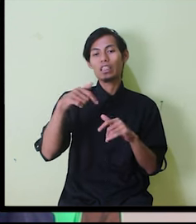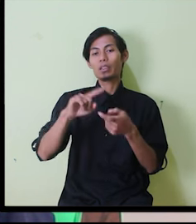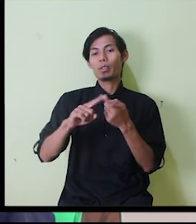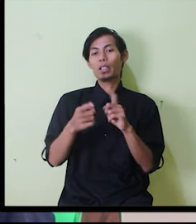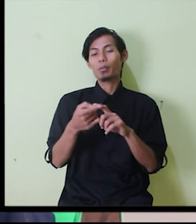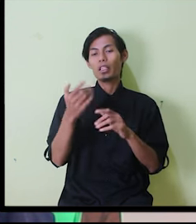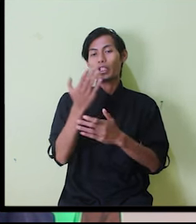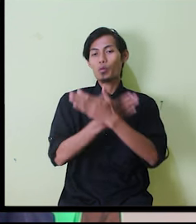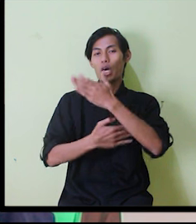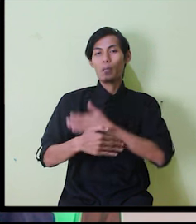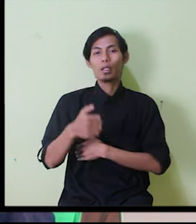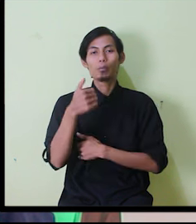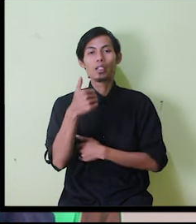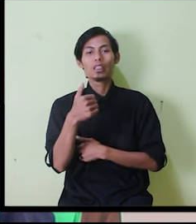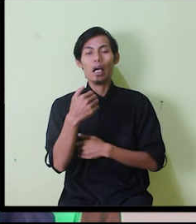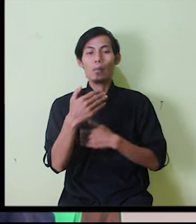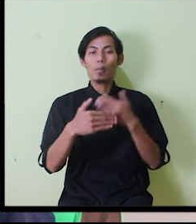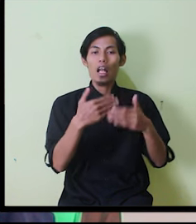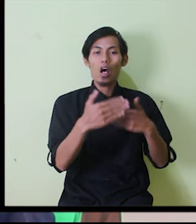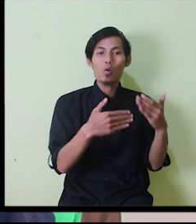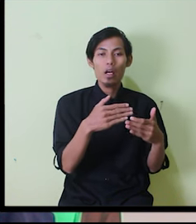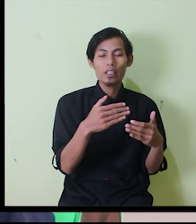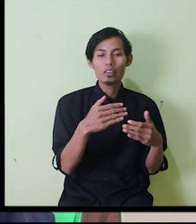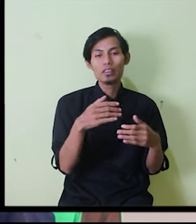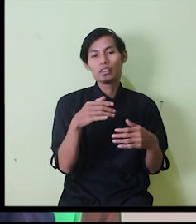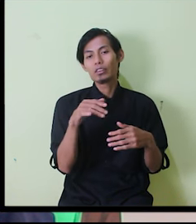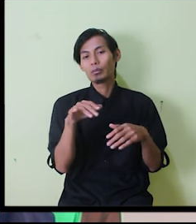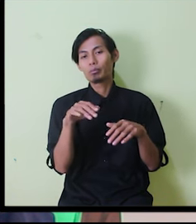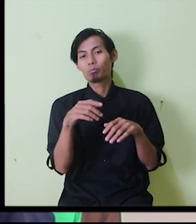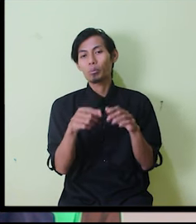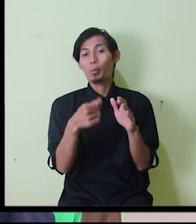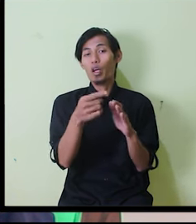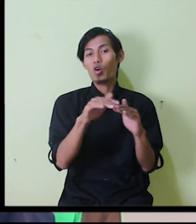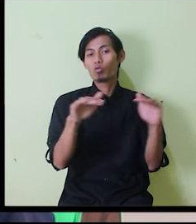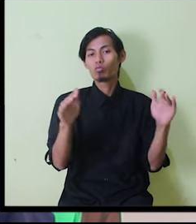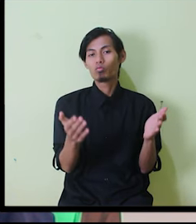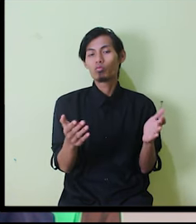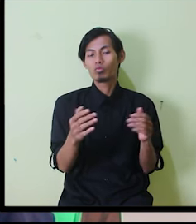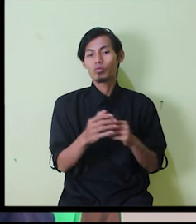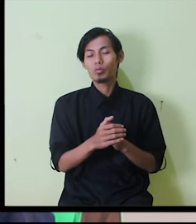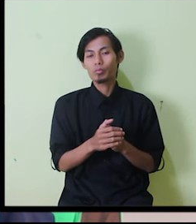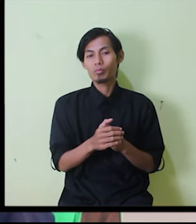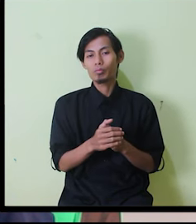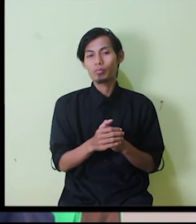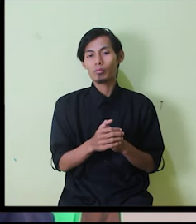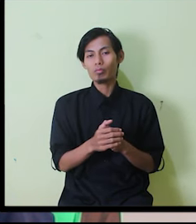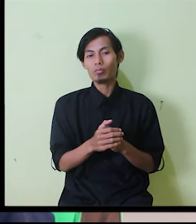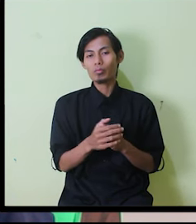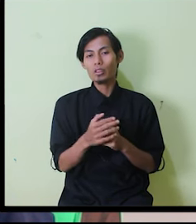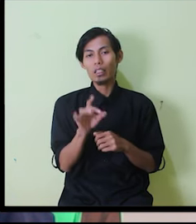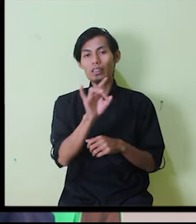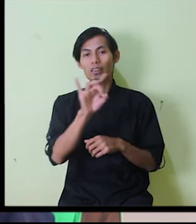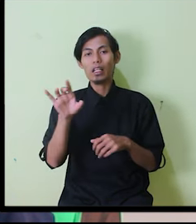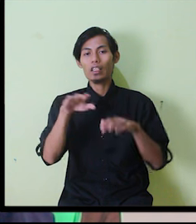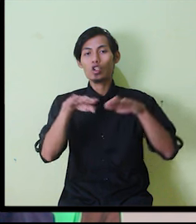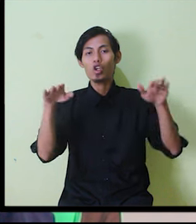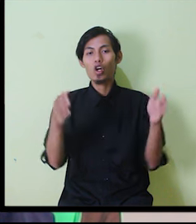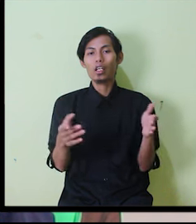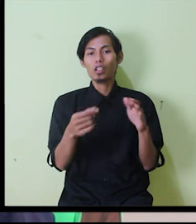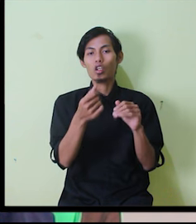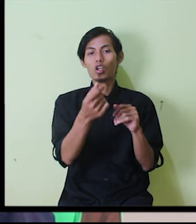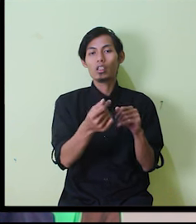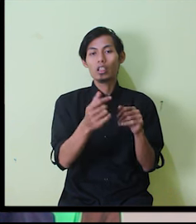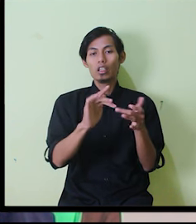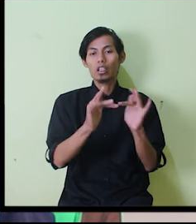fabel bisa melakukan seperti ini dan selain loket ini juga saya berharap pada